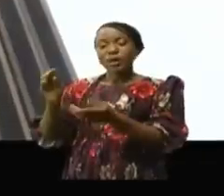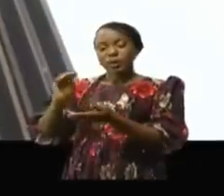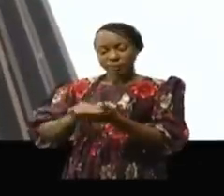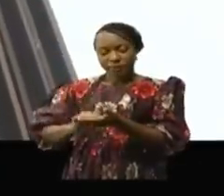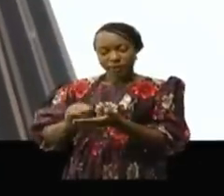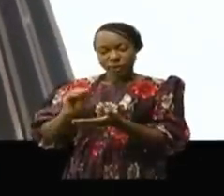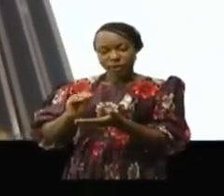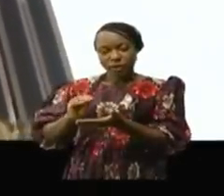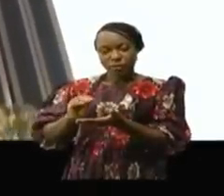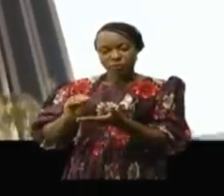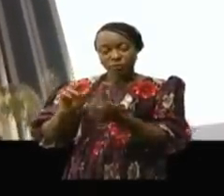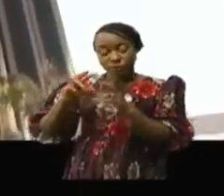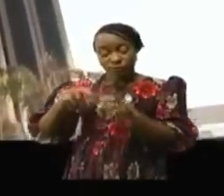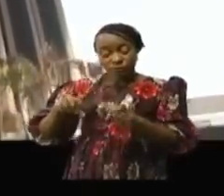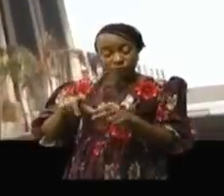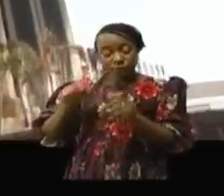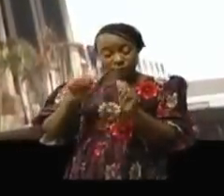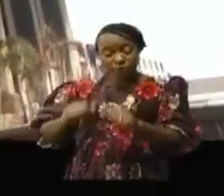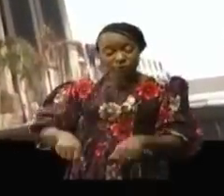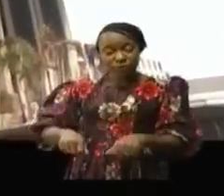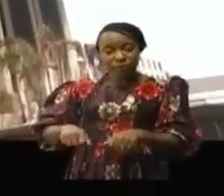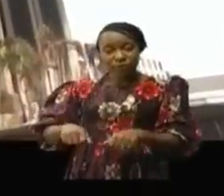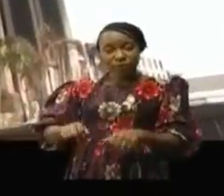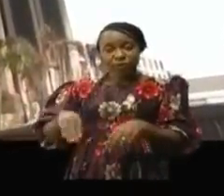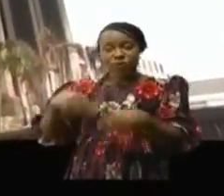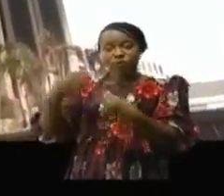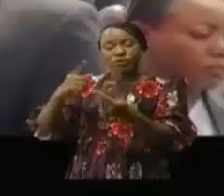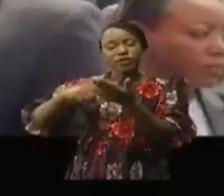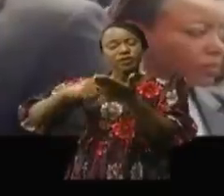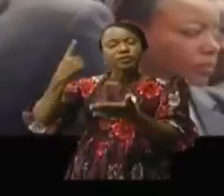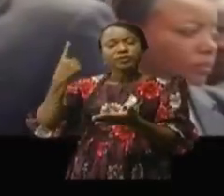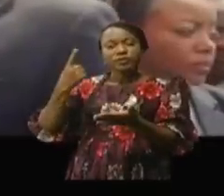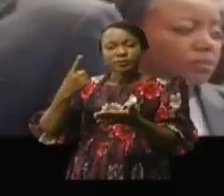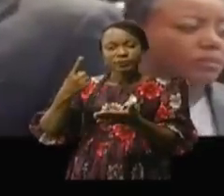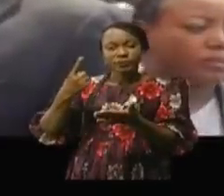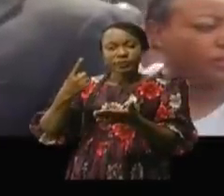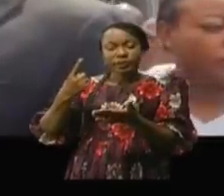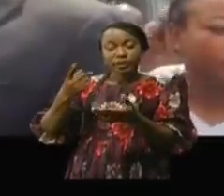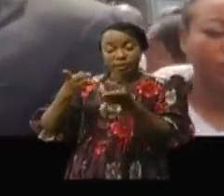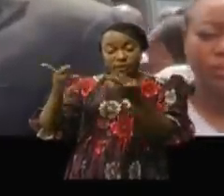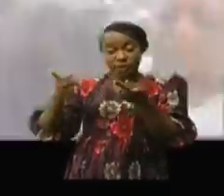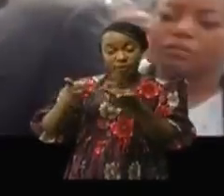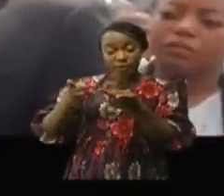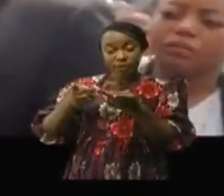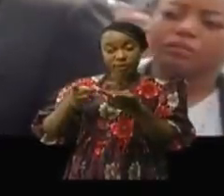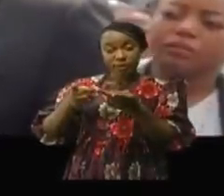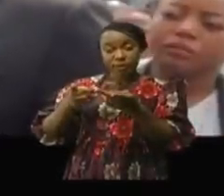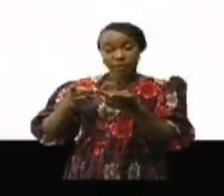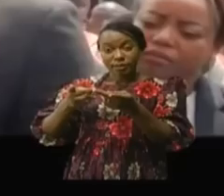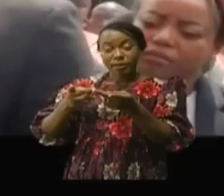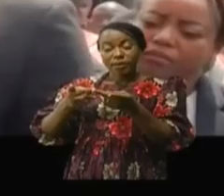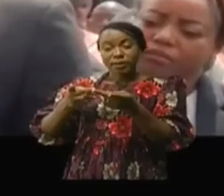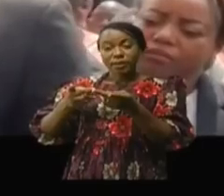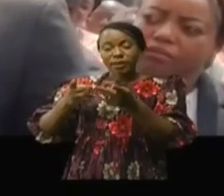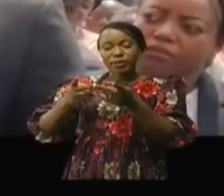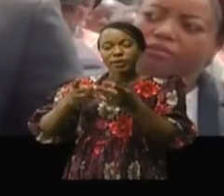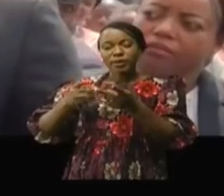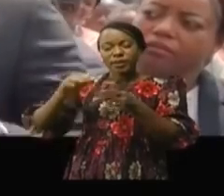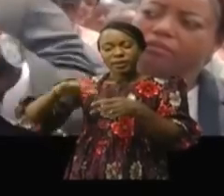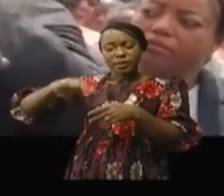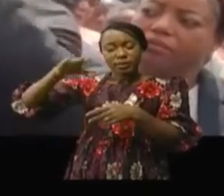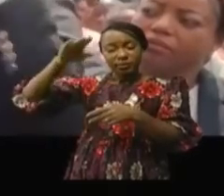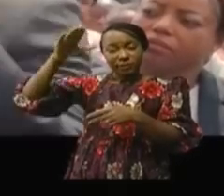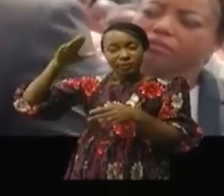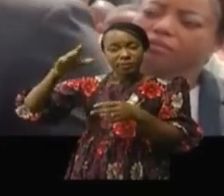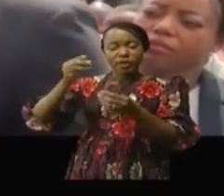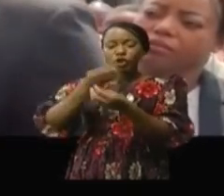pour examiner la possibilité de doter une fois pour toutes cette administration d'un immeuble autonome. Toutes les dispositions seront